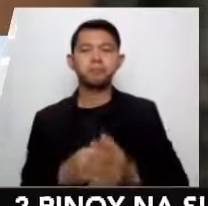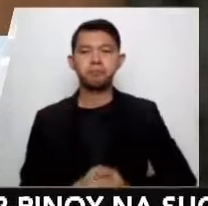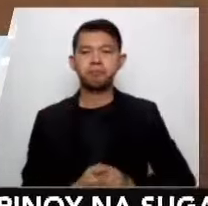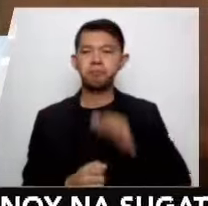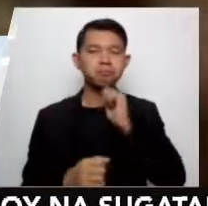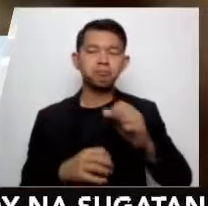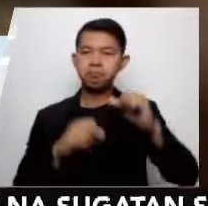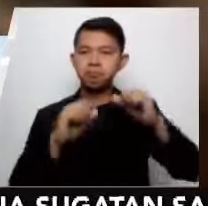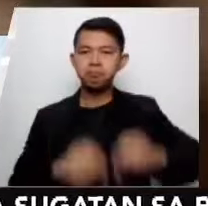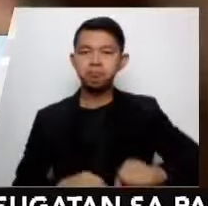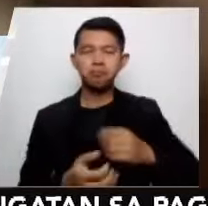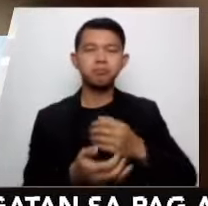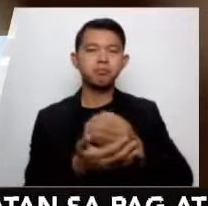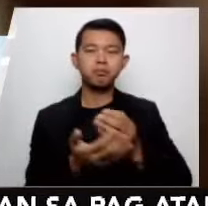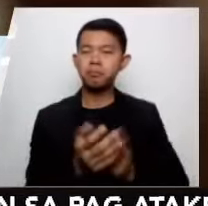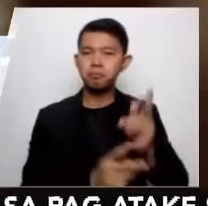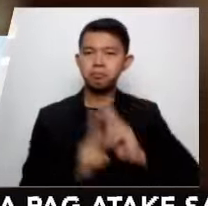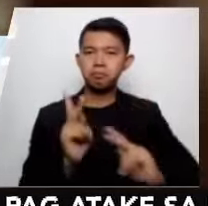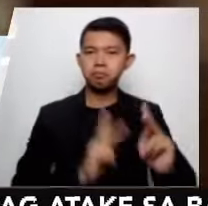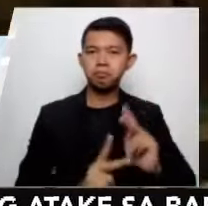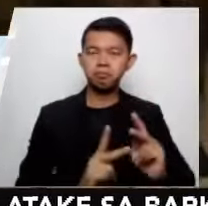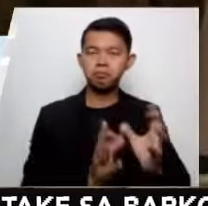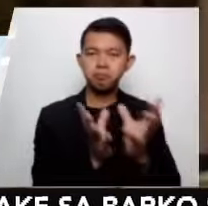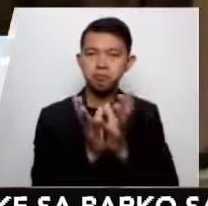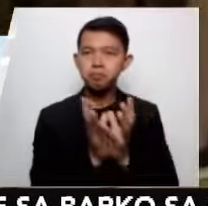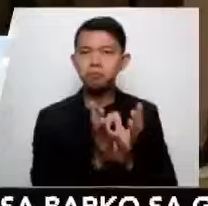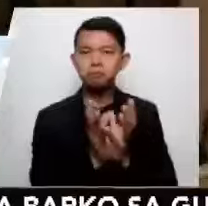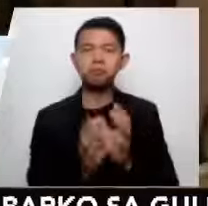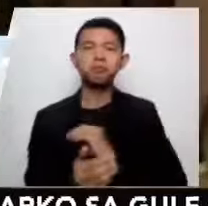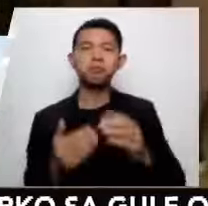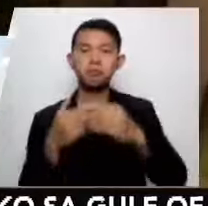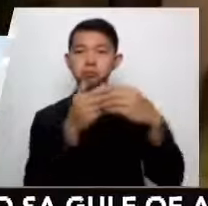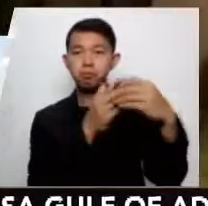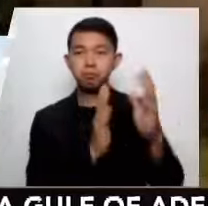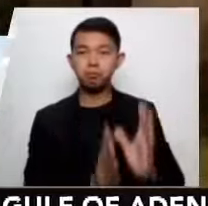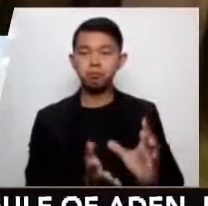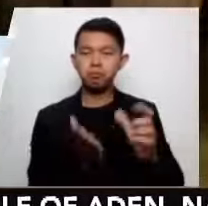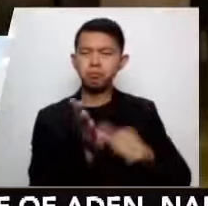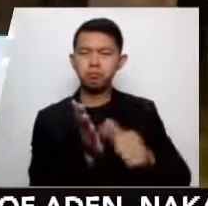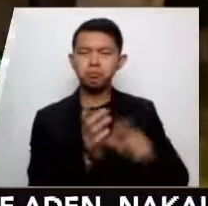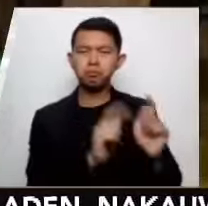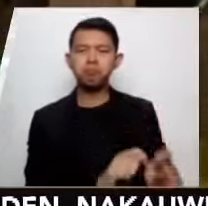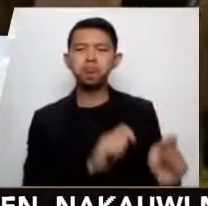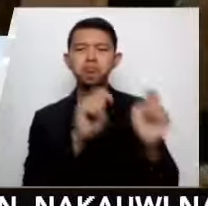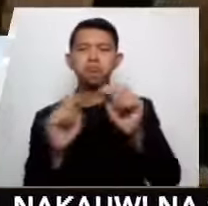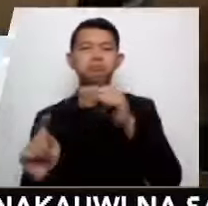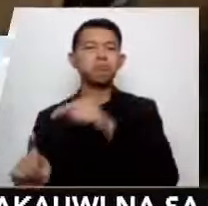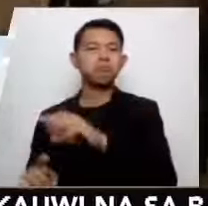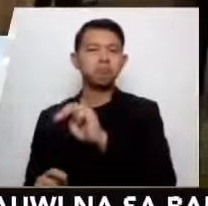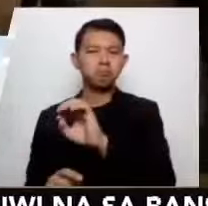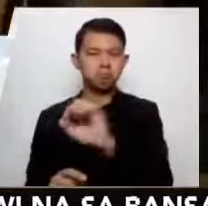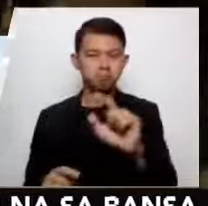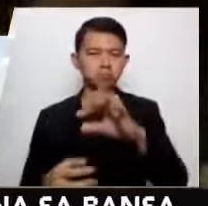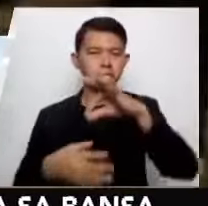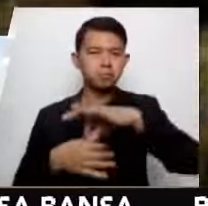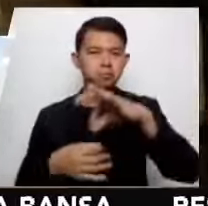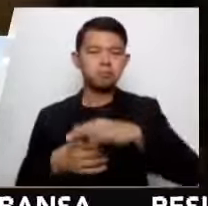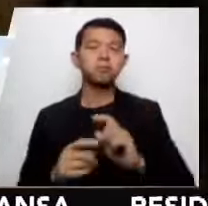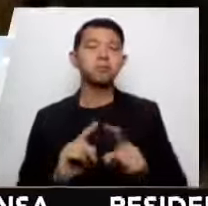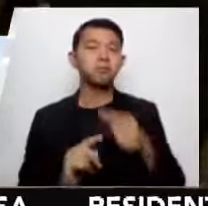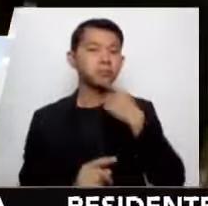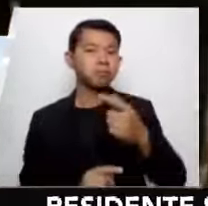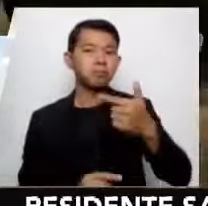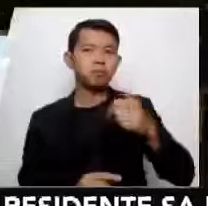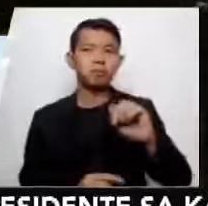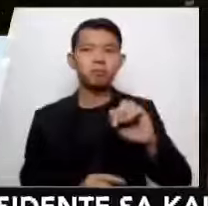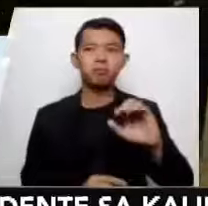mga residente roon at saka yung mga namumuno ng eleksyon na ilipat sa mall ang botohan. Ayon pa kay Garcia, pinaalalahanan